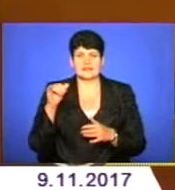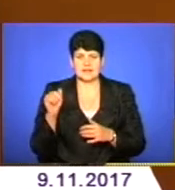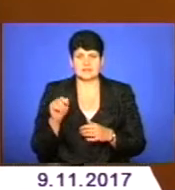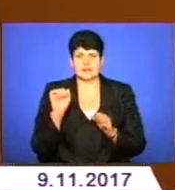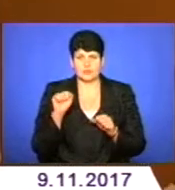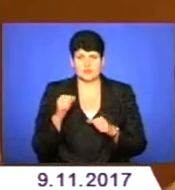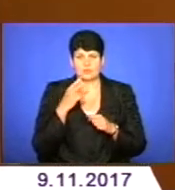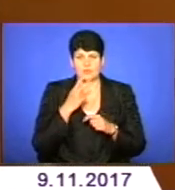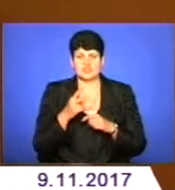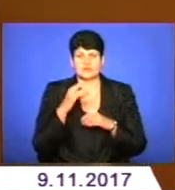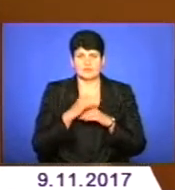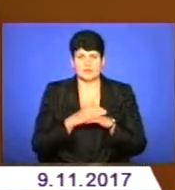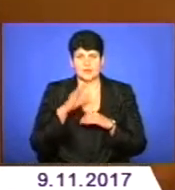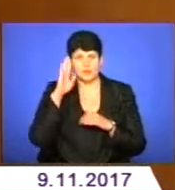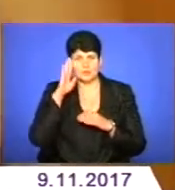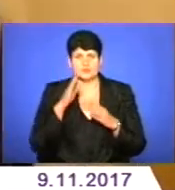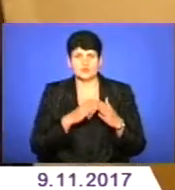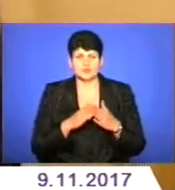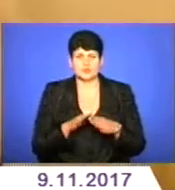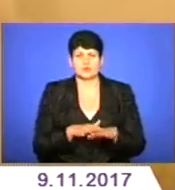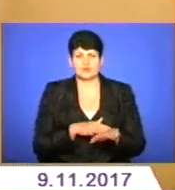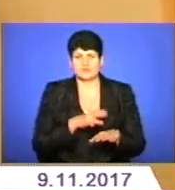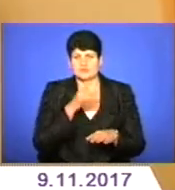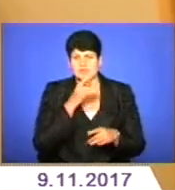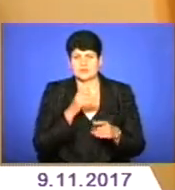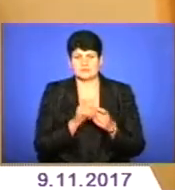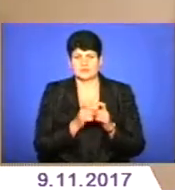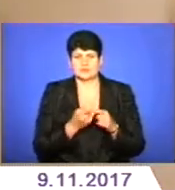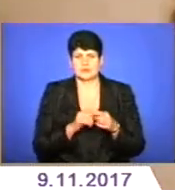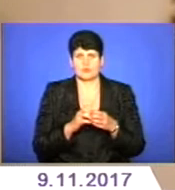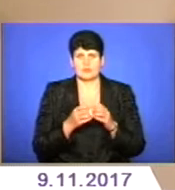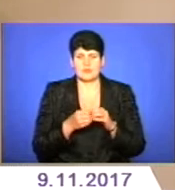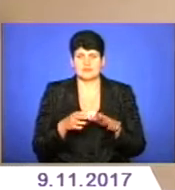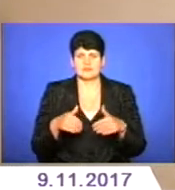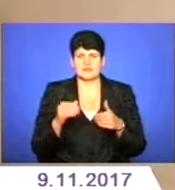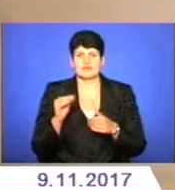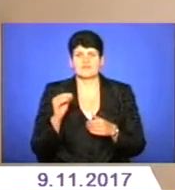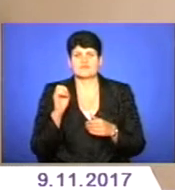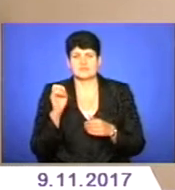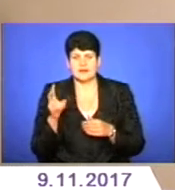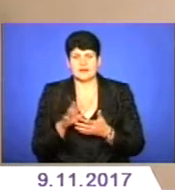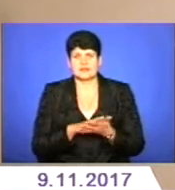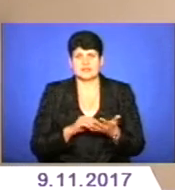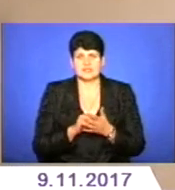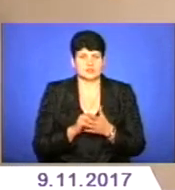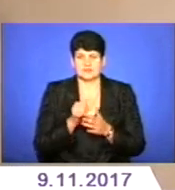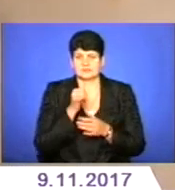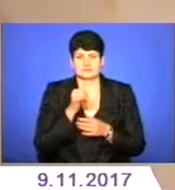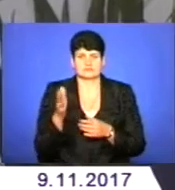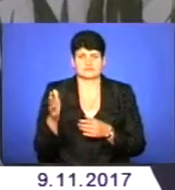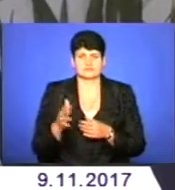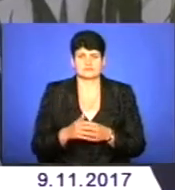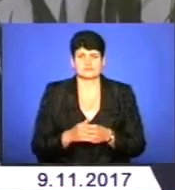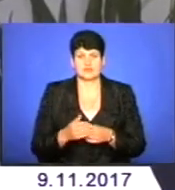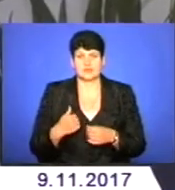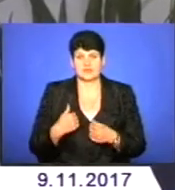можна увечері. Хлопець та його сусіди тривалий час борються з цією проблемою. Звертаються до ЖЕКу, але знищити комах не вдається.